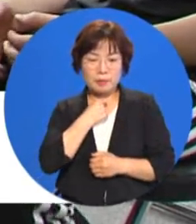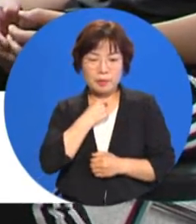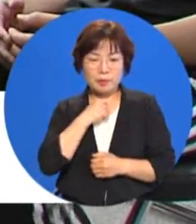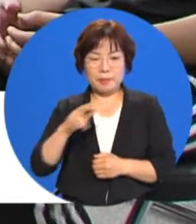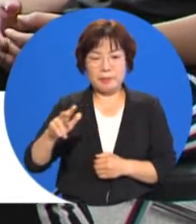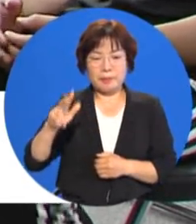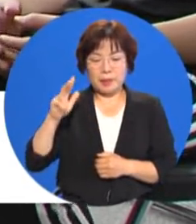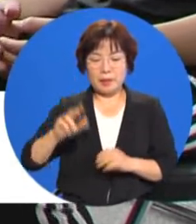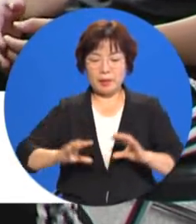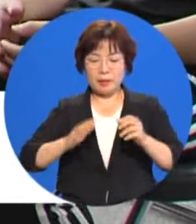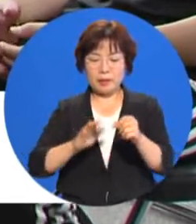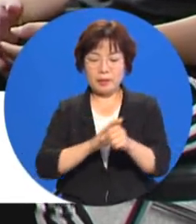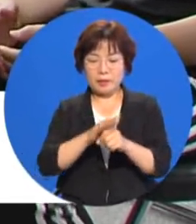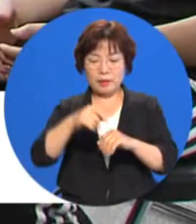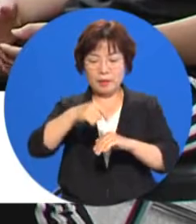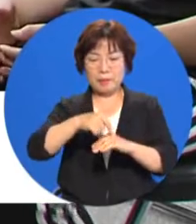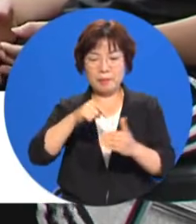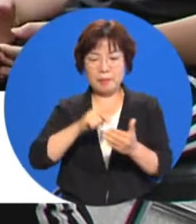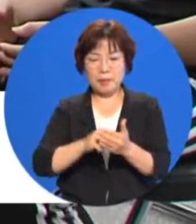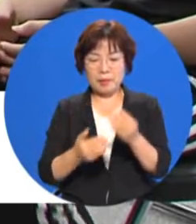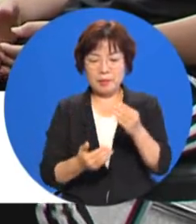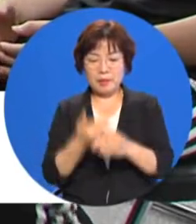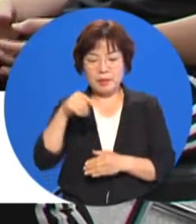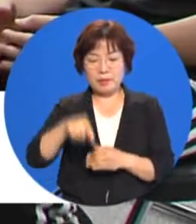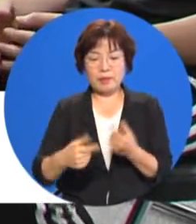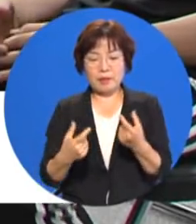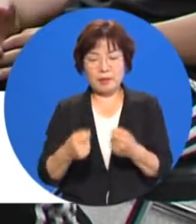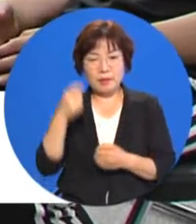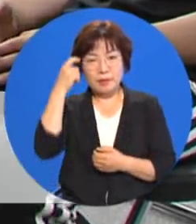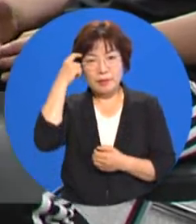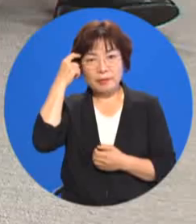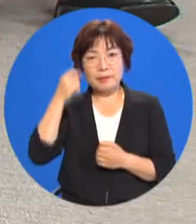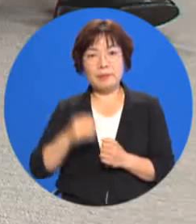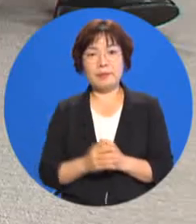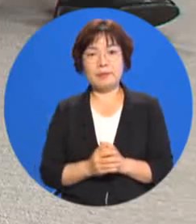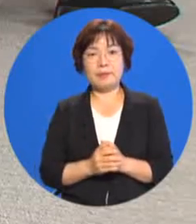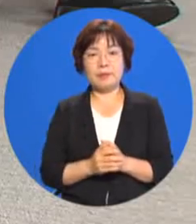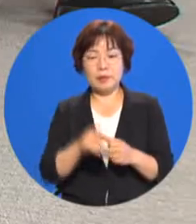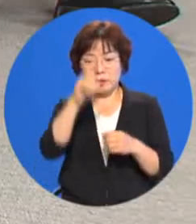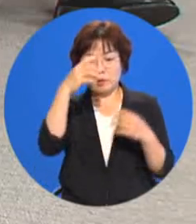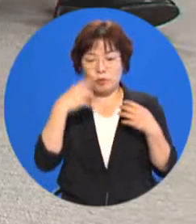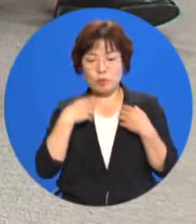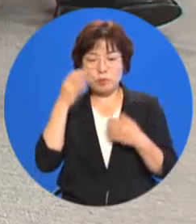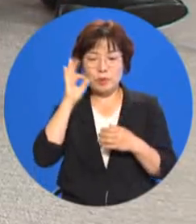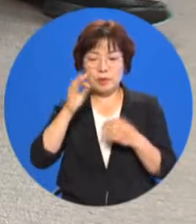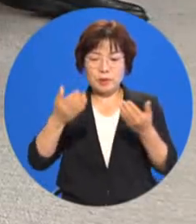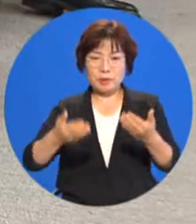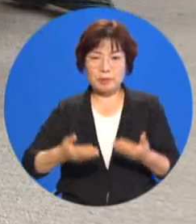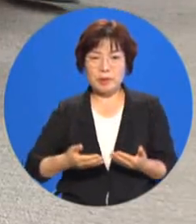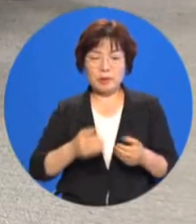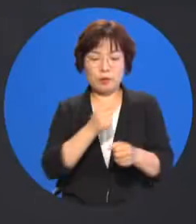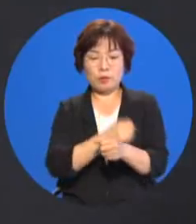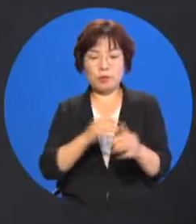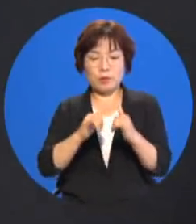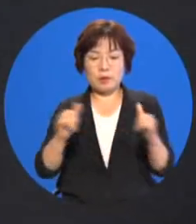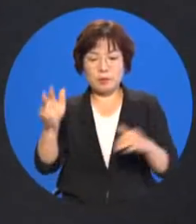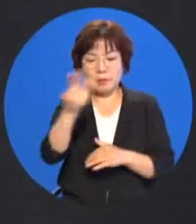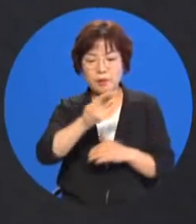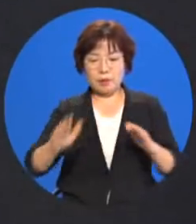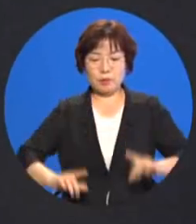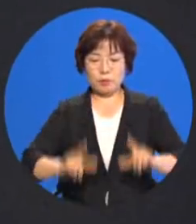싶다라고 다짐을 하면서 애국심이 더 생길 것 같다고 생각합니다. 정부로부터 인정받은 국가 유공자는